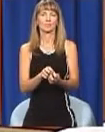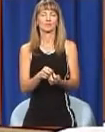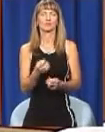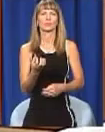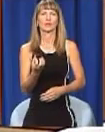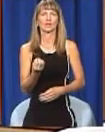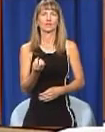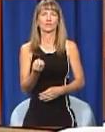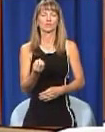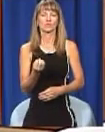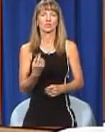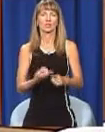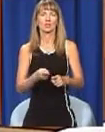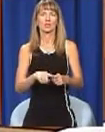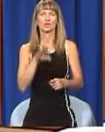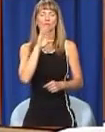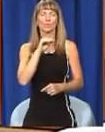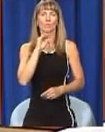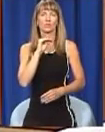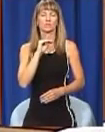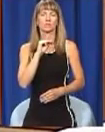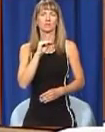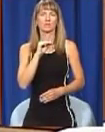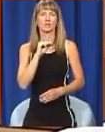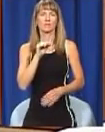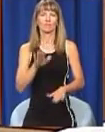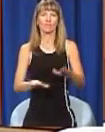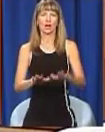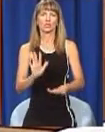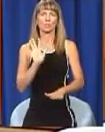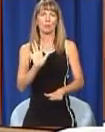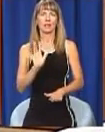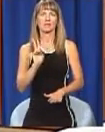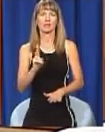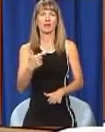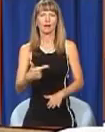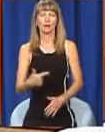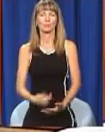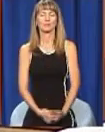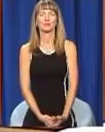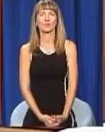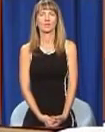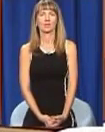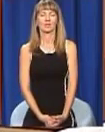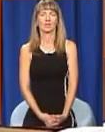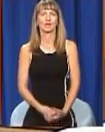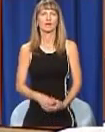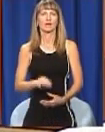Ще ця собачка важила 5 кілограмів, а також